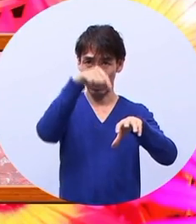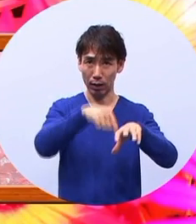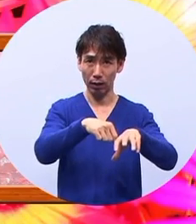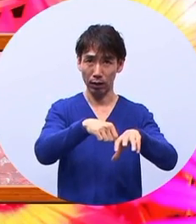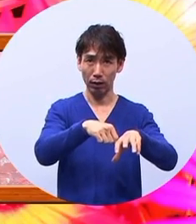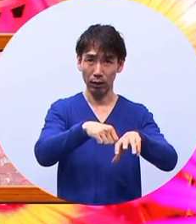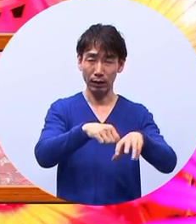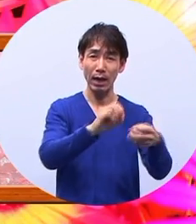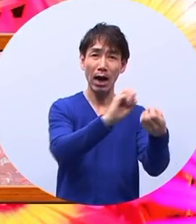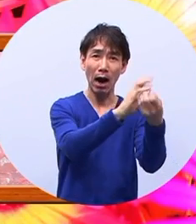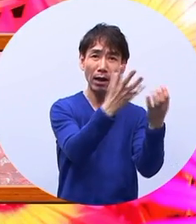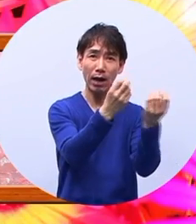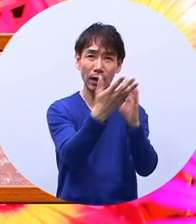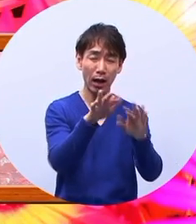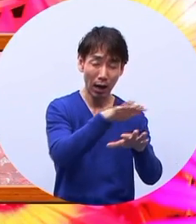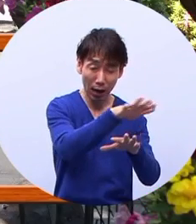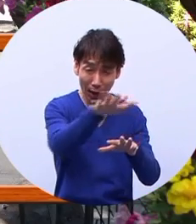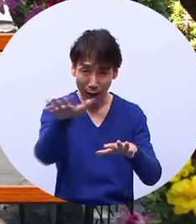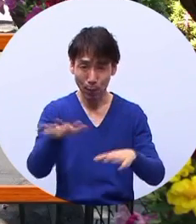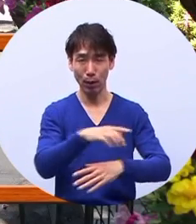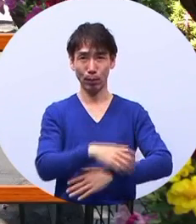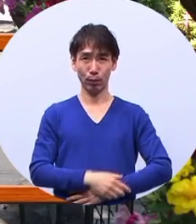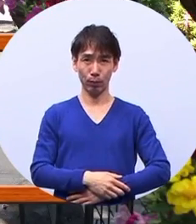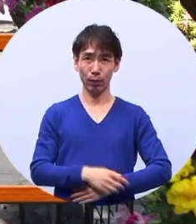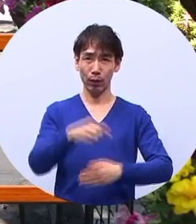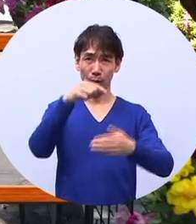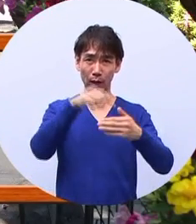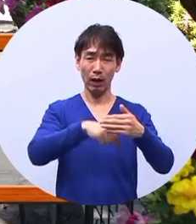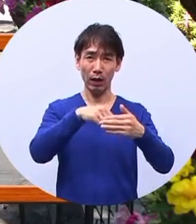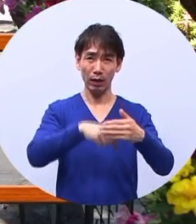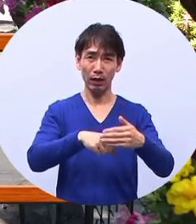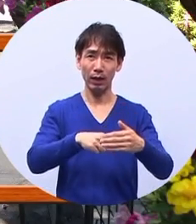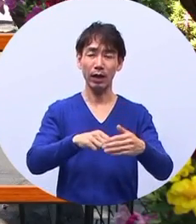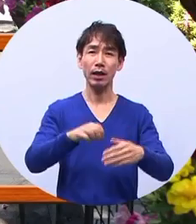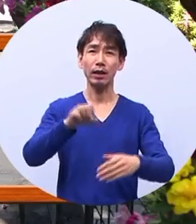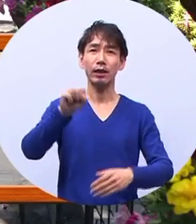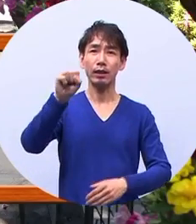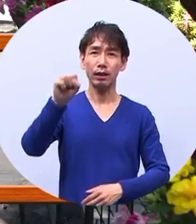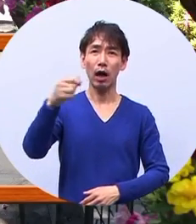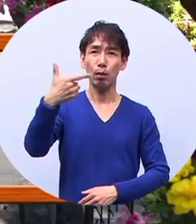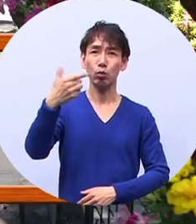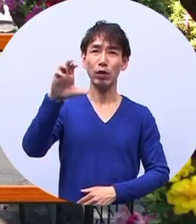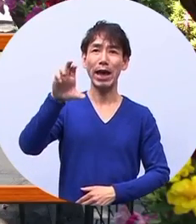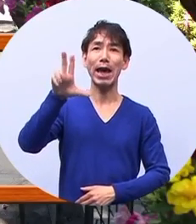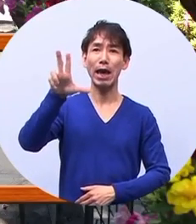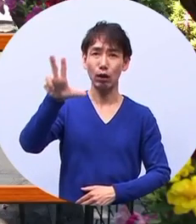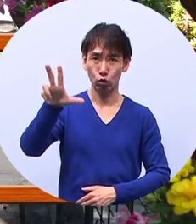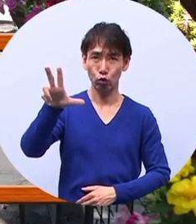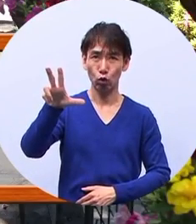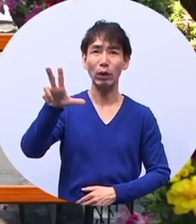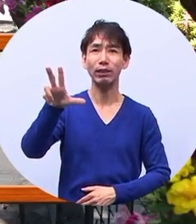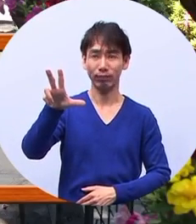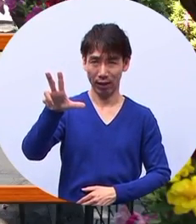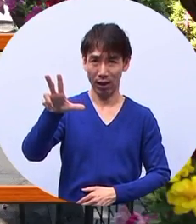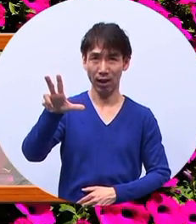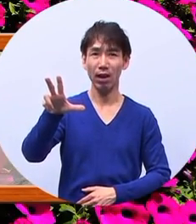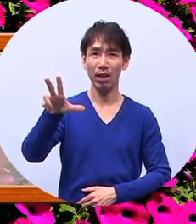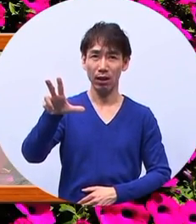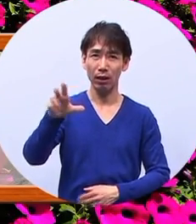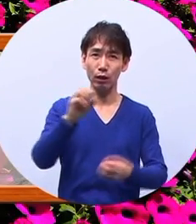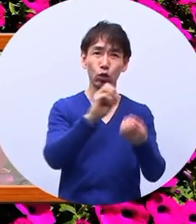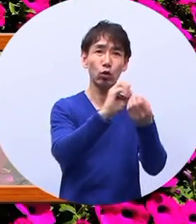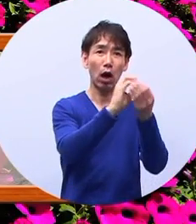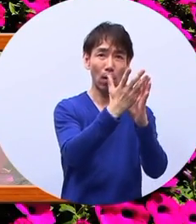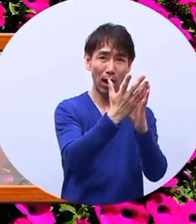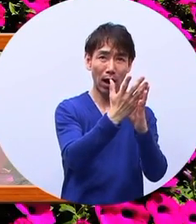がですね、花で彩られております。中でも江ノ島サムエルコッキング園では、立体的な装飾、フラワーアーチやツリーなど